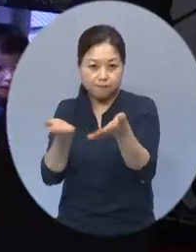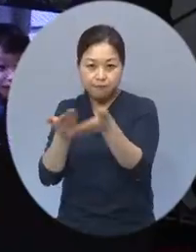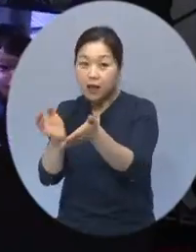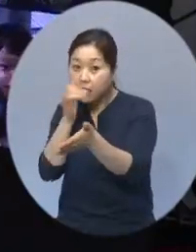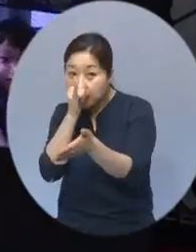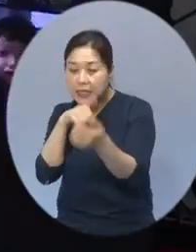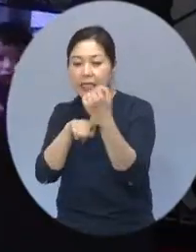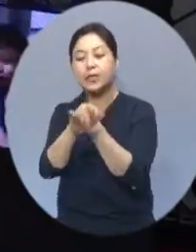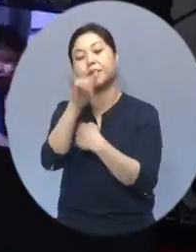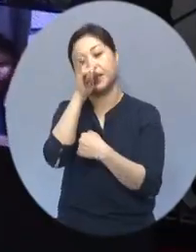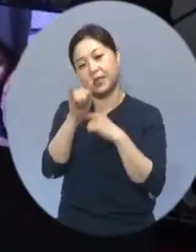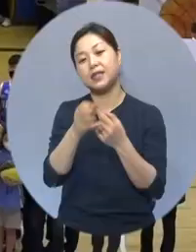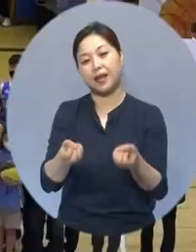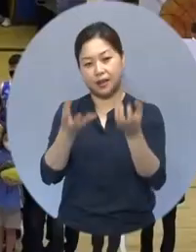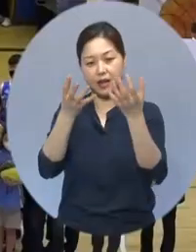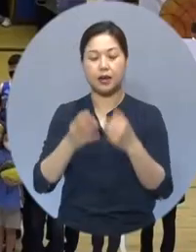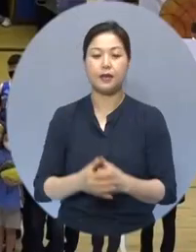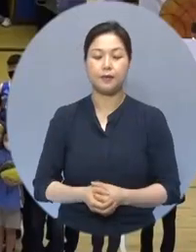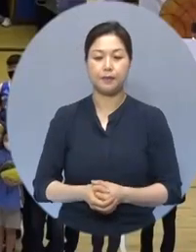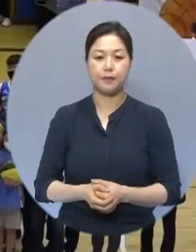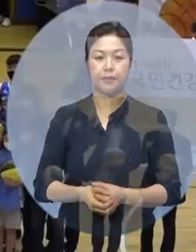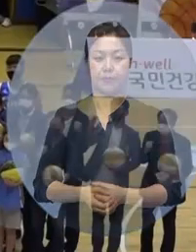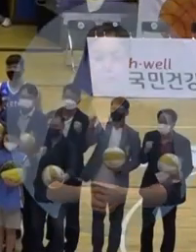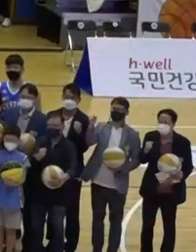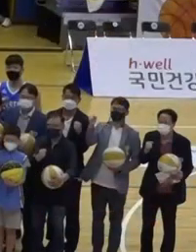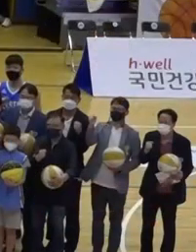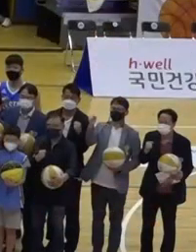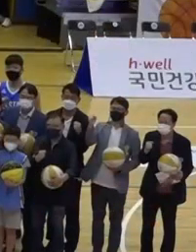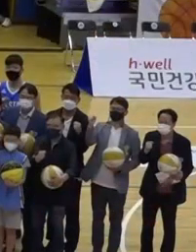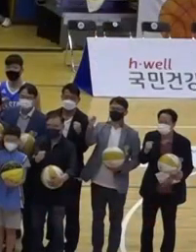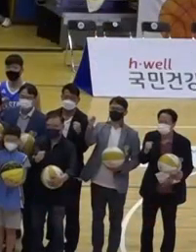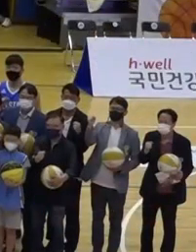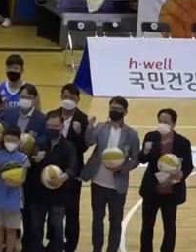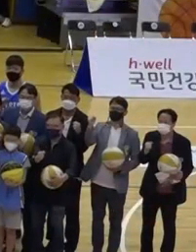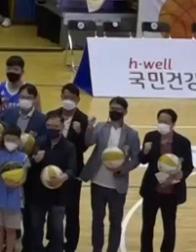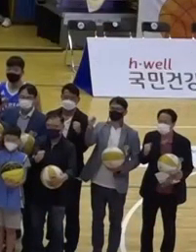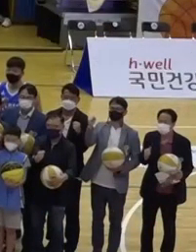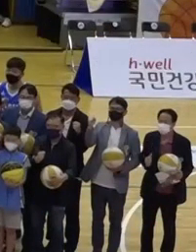의미 있는 시간이 되었습니다. 복지TV 경기방송 정은선입니다.